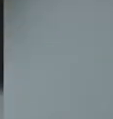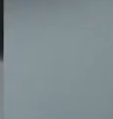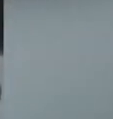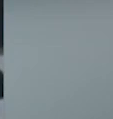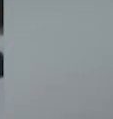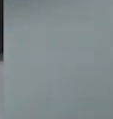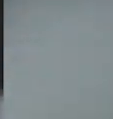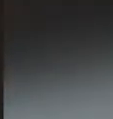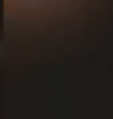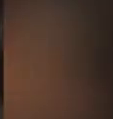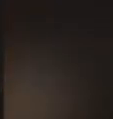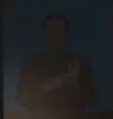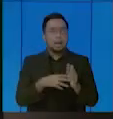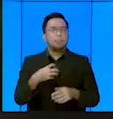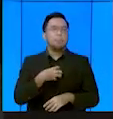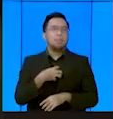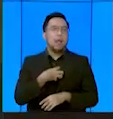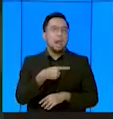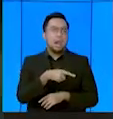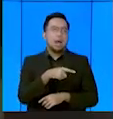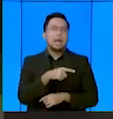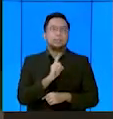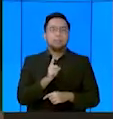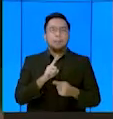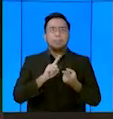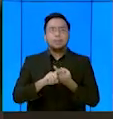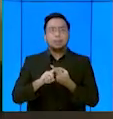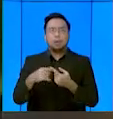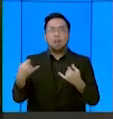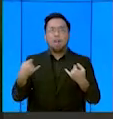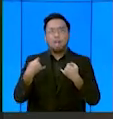nekat akan mengakhiri hidup karena kerap dirundung oleh teman-temannya.